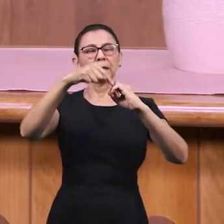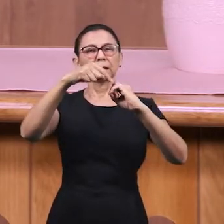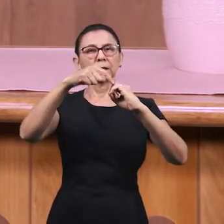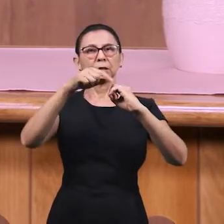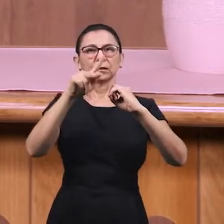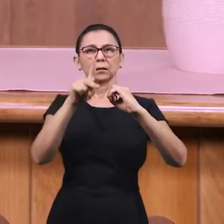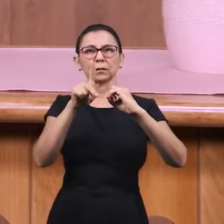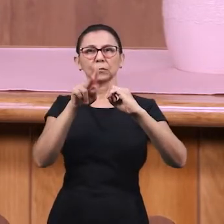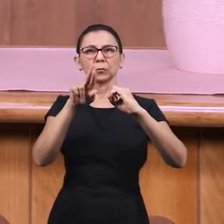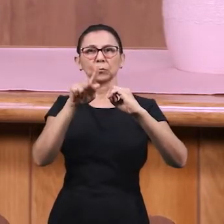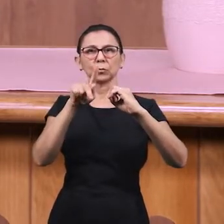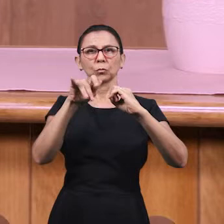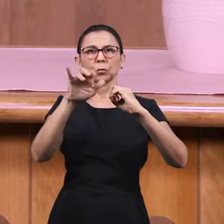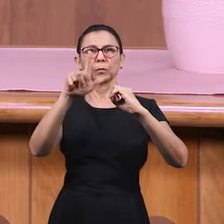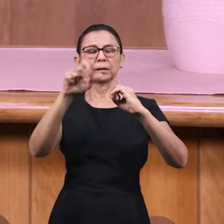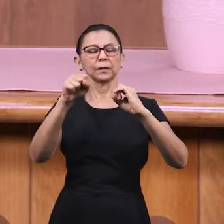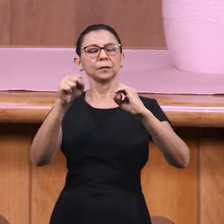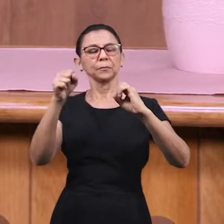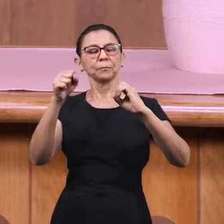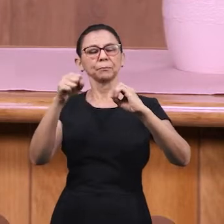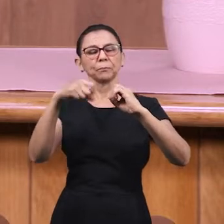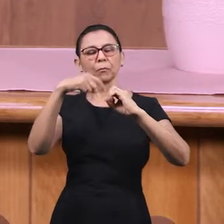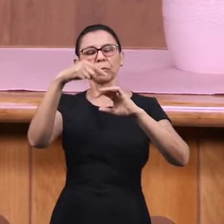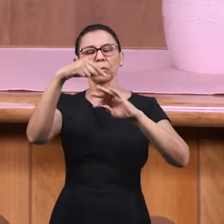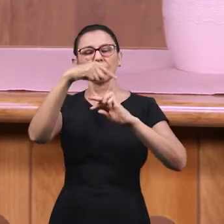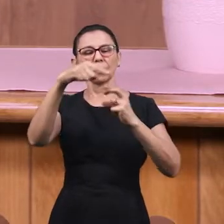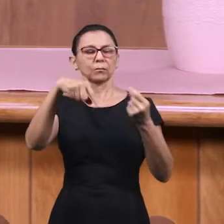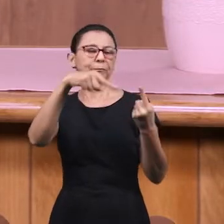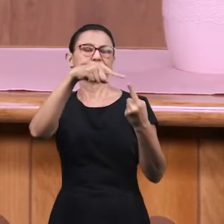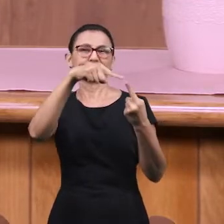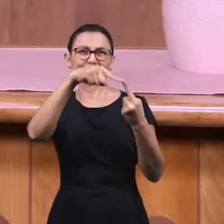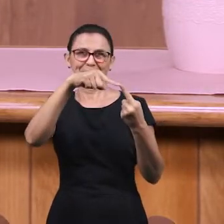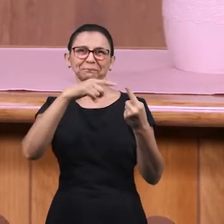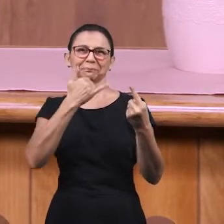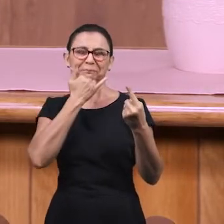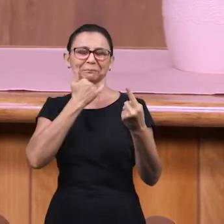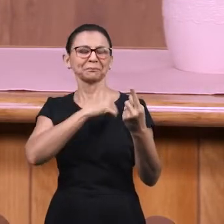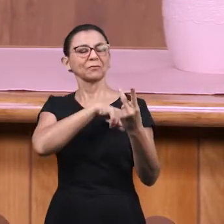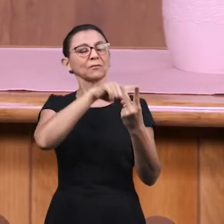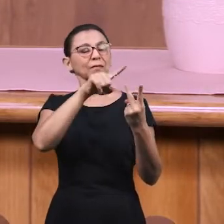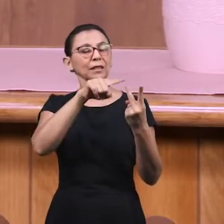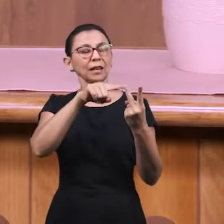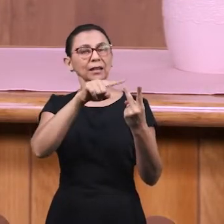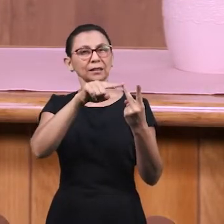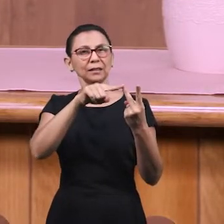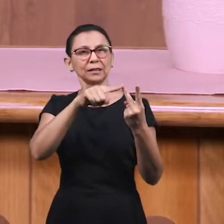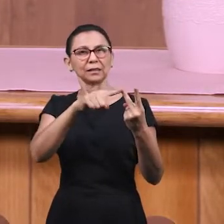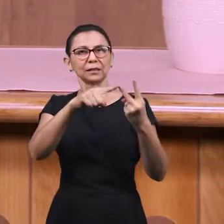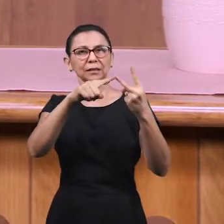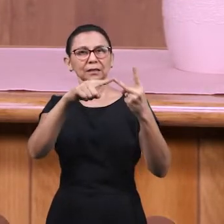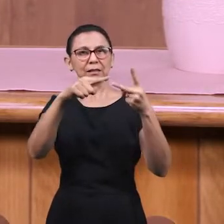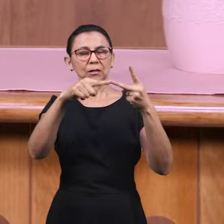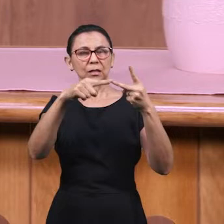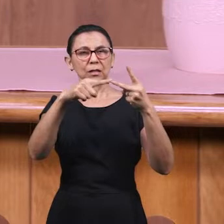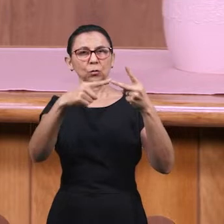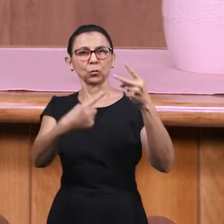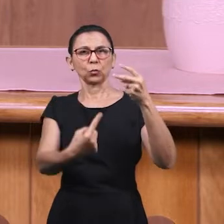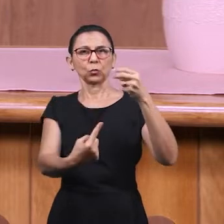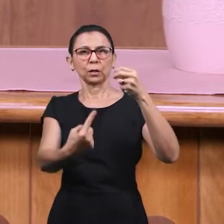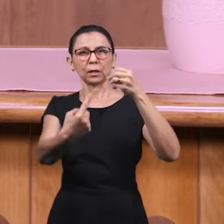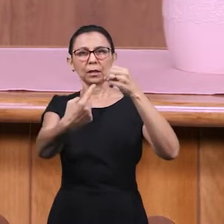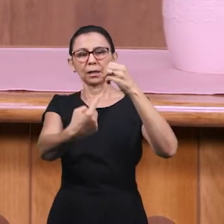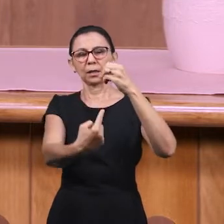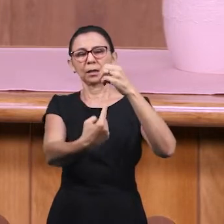зрачок, он приходит, человек, когда стареет, катаракта начинается, надо менять, свет